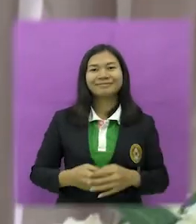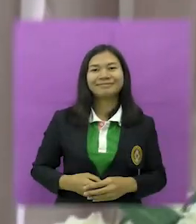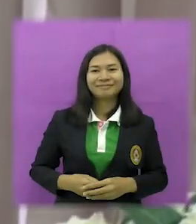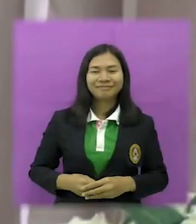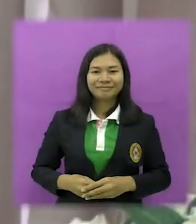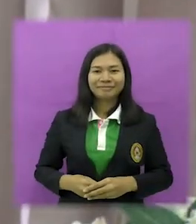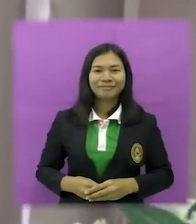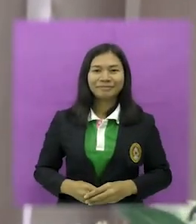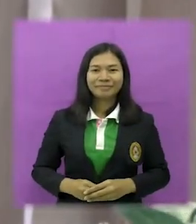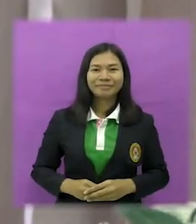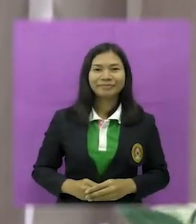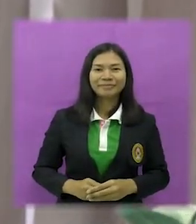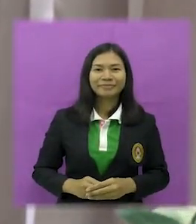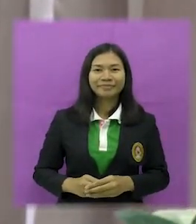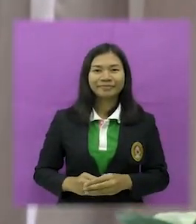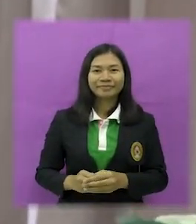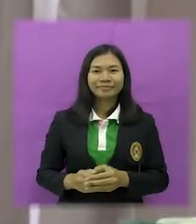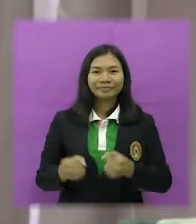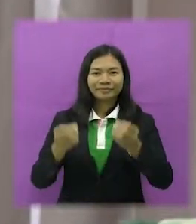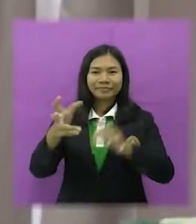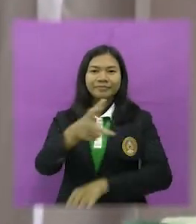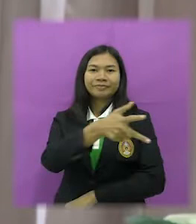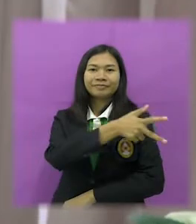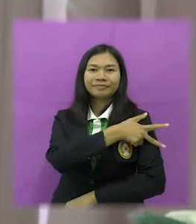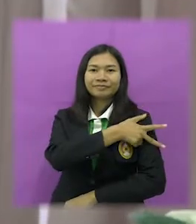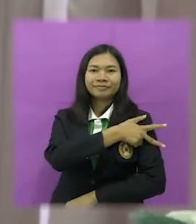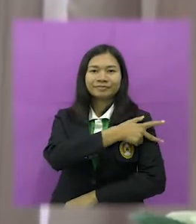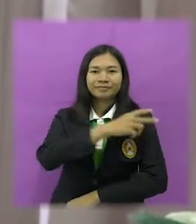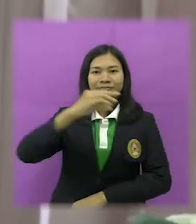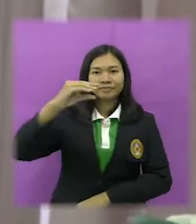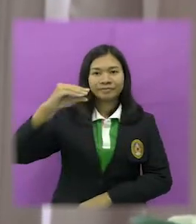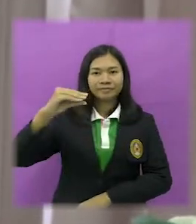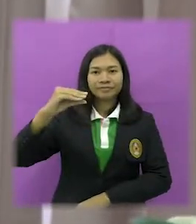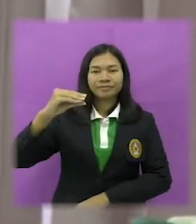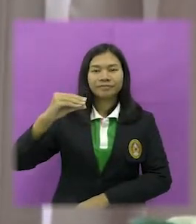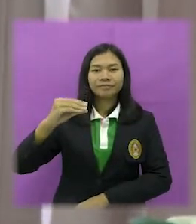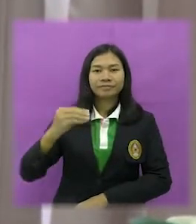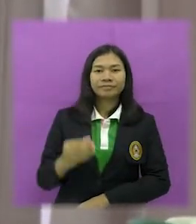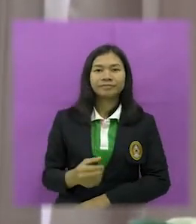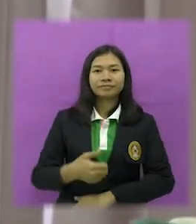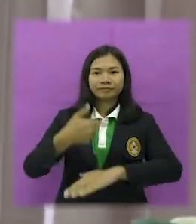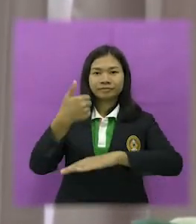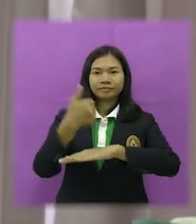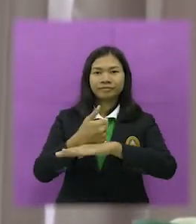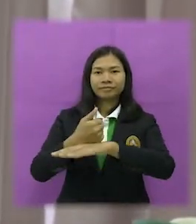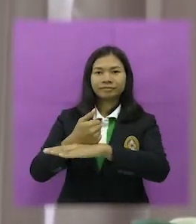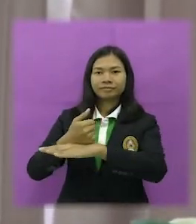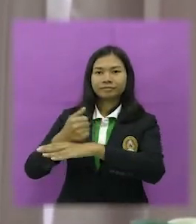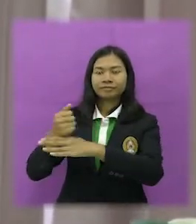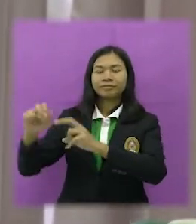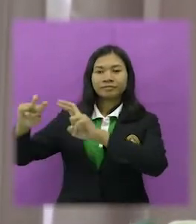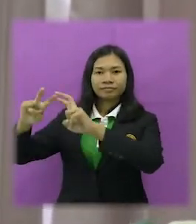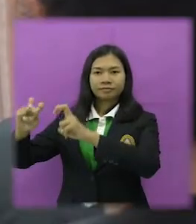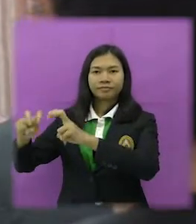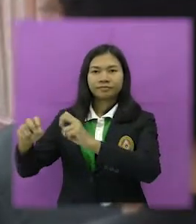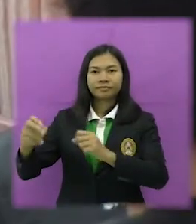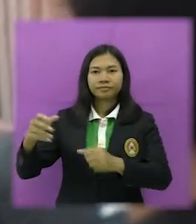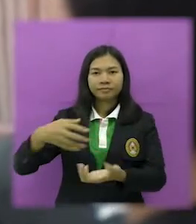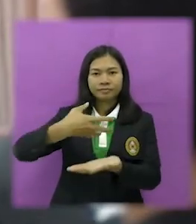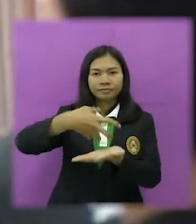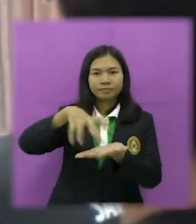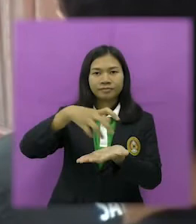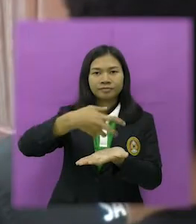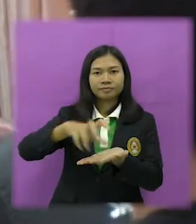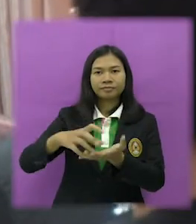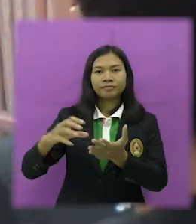Behavioral Science Research โดยมีอาจารย์ดร.สุธาสินีคุปตบุตรผู้อำนวยการสถาบันวิจัยและพัฒนากล่าวรายงานโด